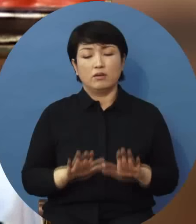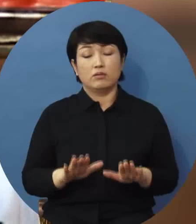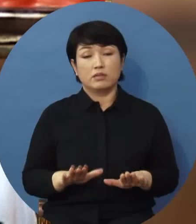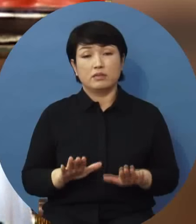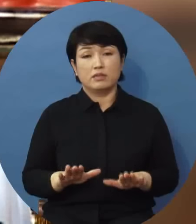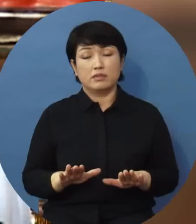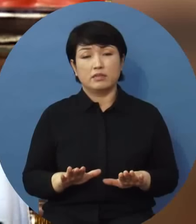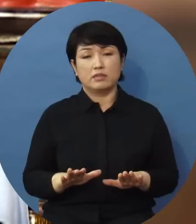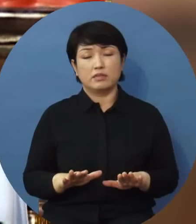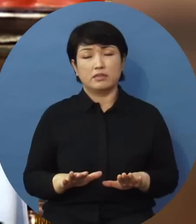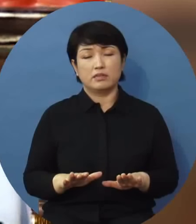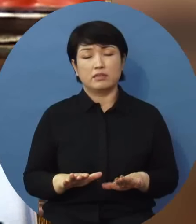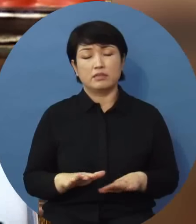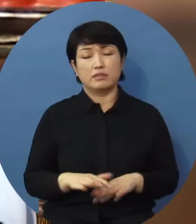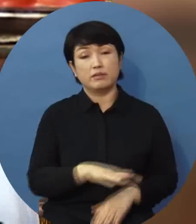오늘 우리들은